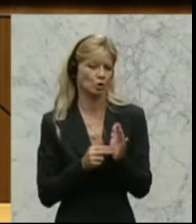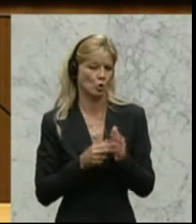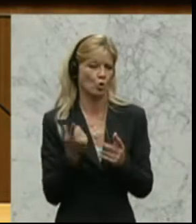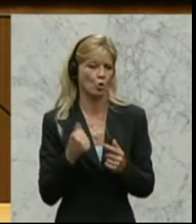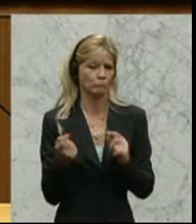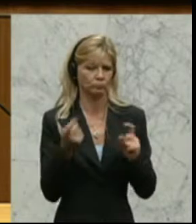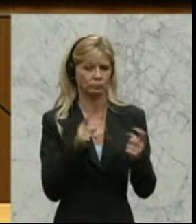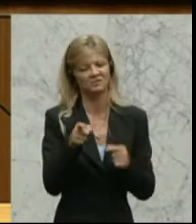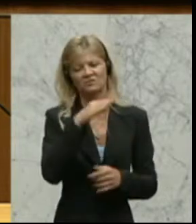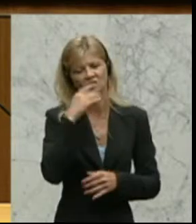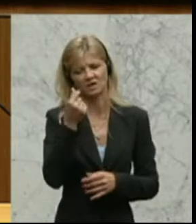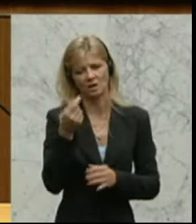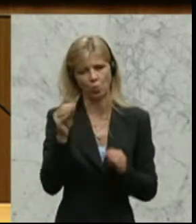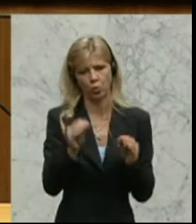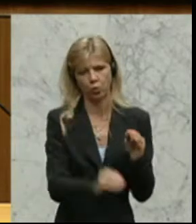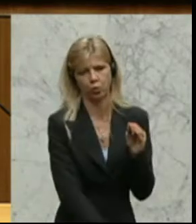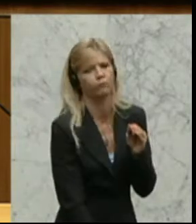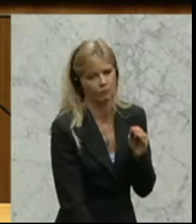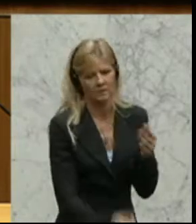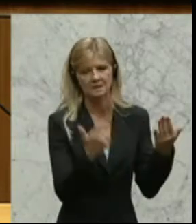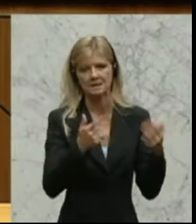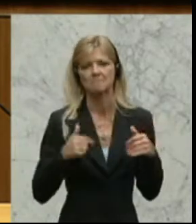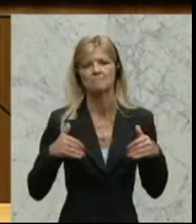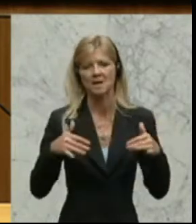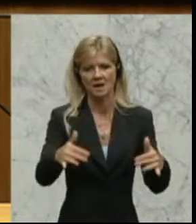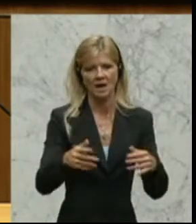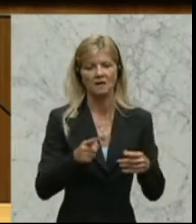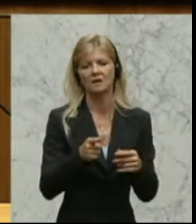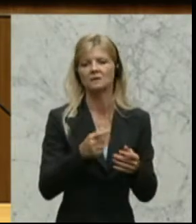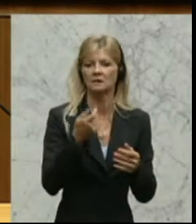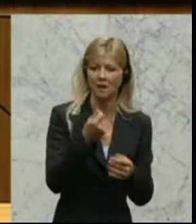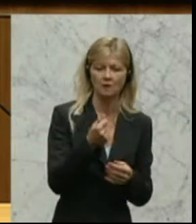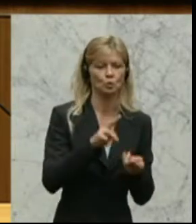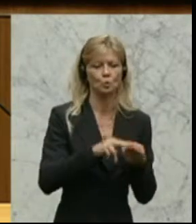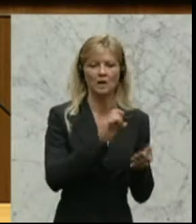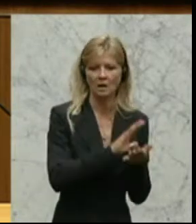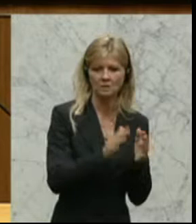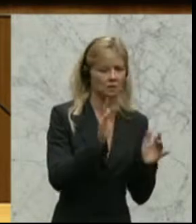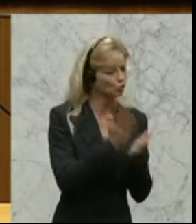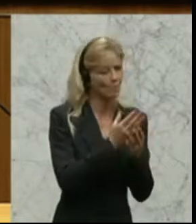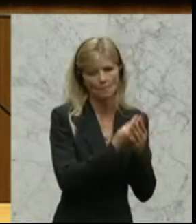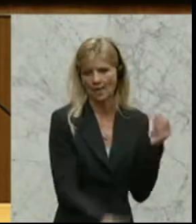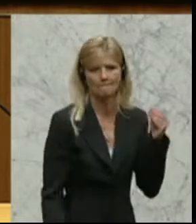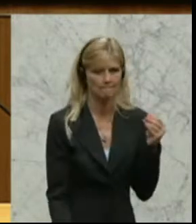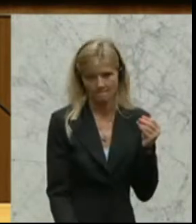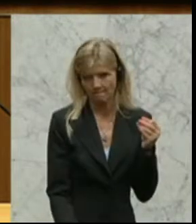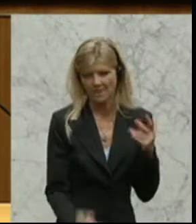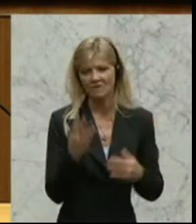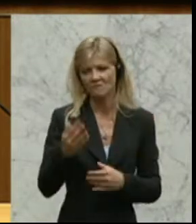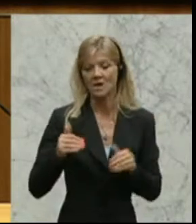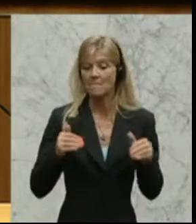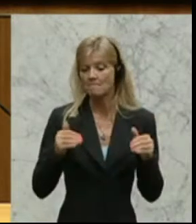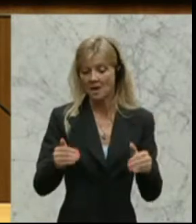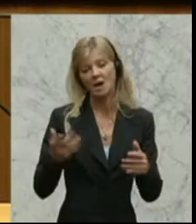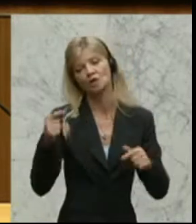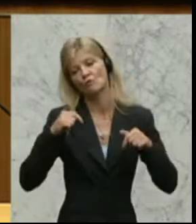7 Milliarden an Cash und Garantien sind da schon drin und damit auch schon wieder weg. 4 Milliarden, schätzt der Vorstand, andere internen Quellen